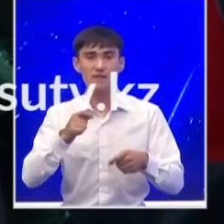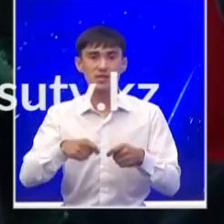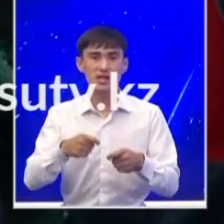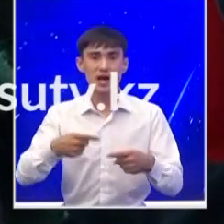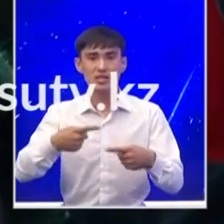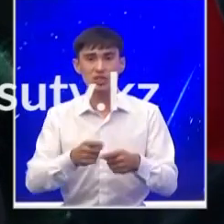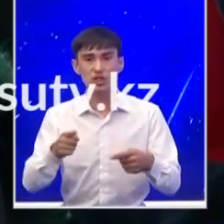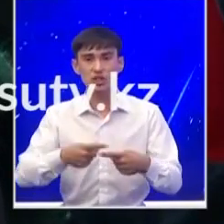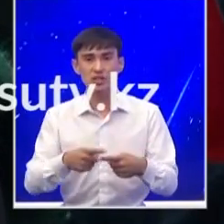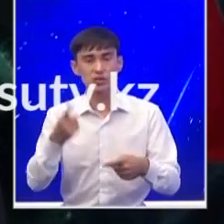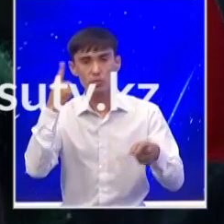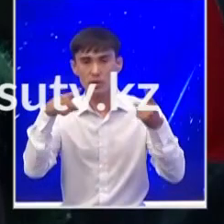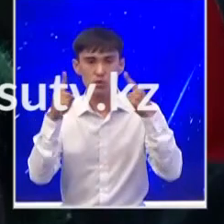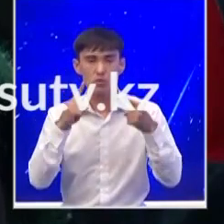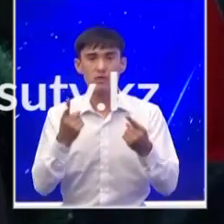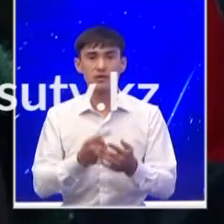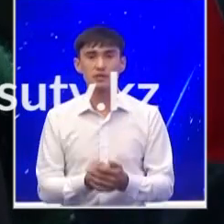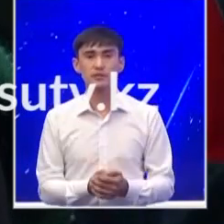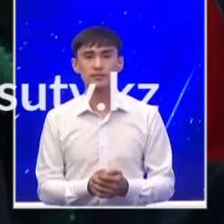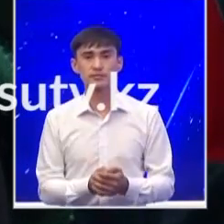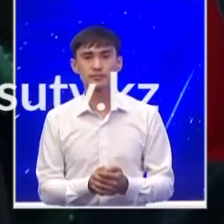шить, изобретать что-то, придумывать.